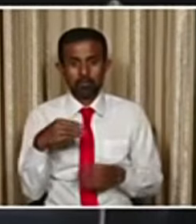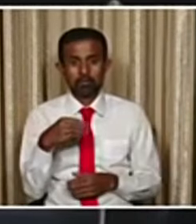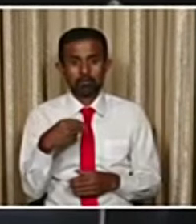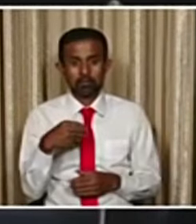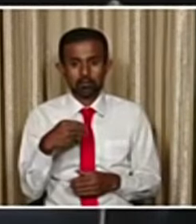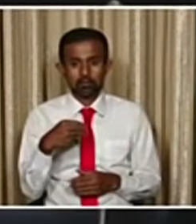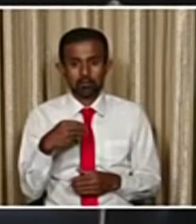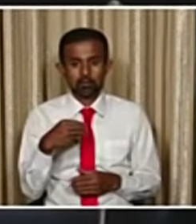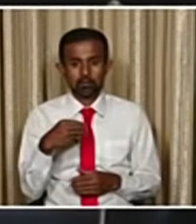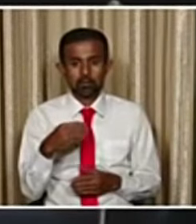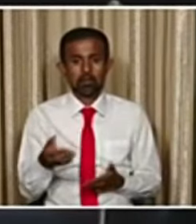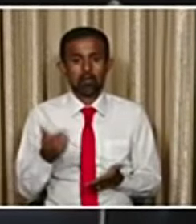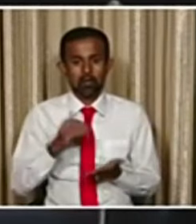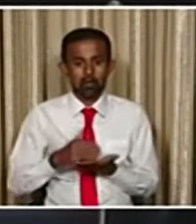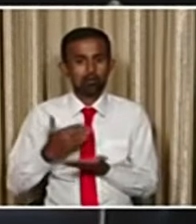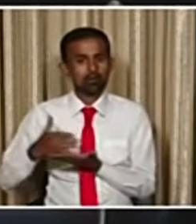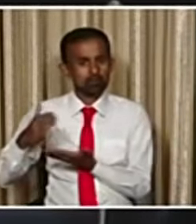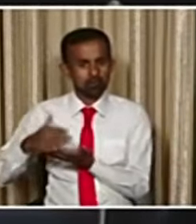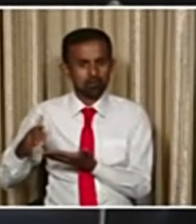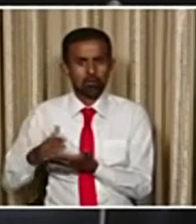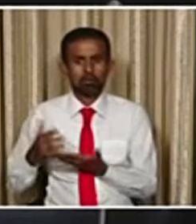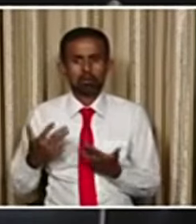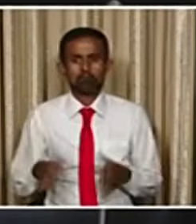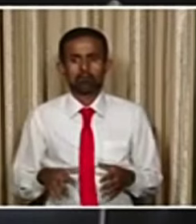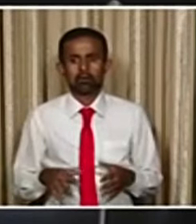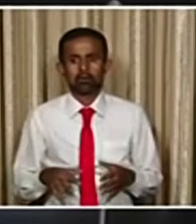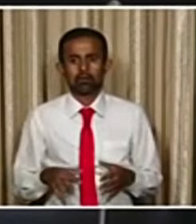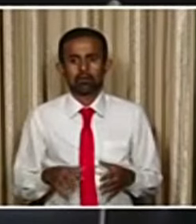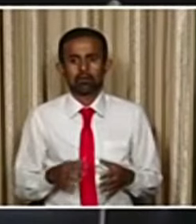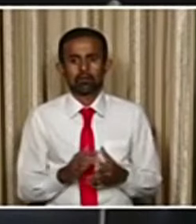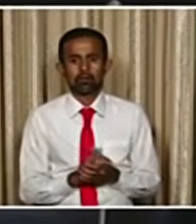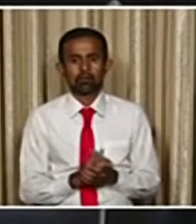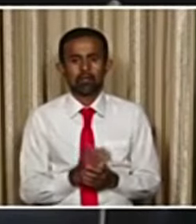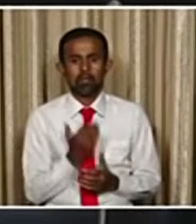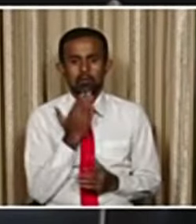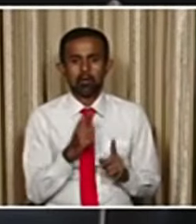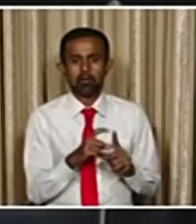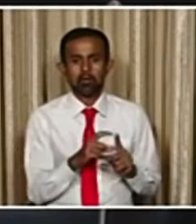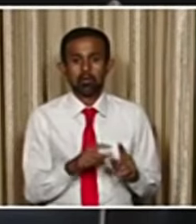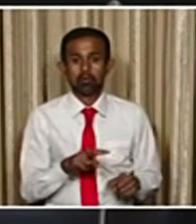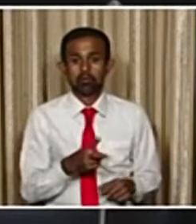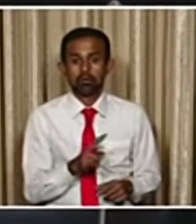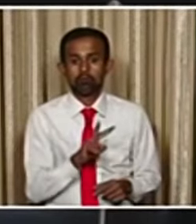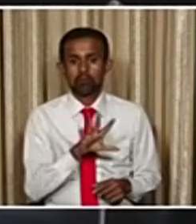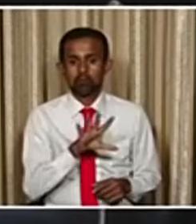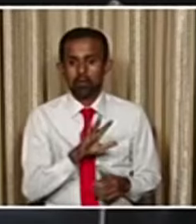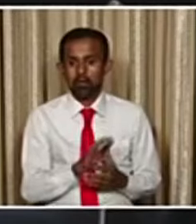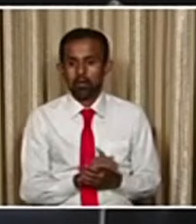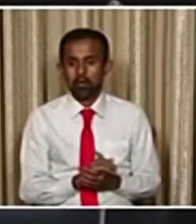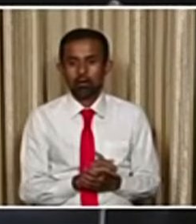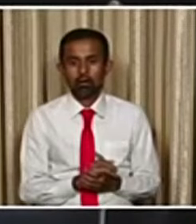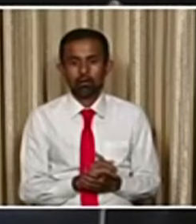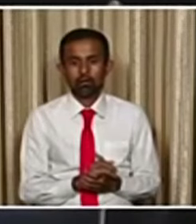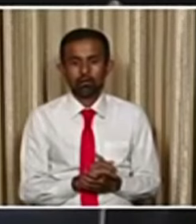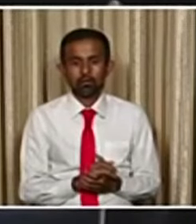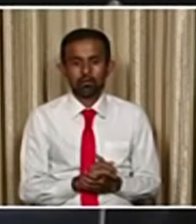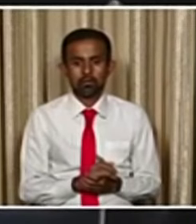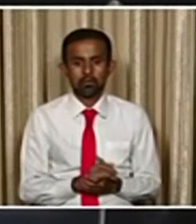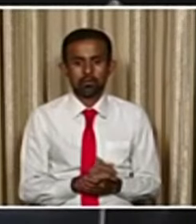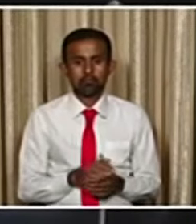ಲೈನ್ಗೆ ಆಪಸು ಕಿವಿಯುತ್ತು ಮುದಲ್ ಅಪಿಗೆ ಒಲತೀನೋ ಮೇ ಪಲವಿನ ಕಾರ್ತೋರೆ ವಿತರಕ್ ಅಮೆರಿಕಾನು ಡಾಲರ್ ದೇಶೀಯ ವಿಶಿಪಹಾಕ್